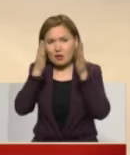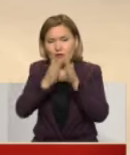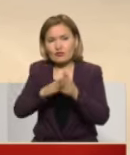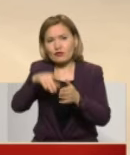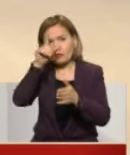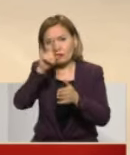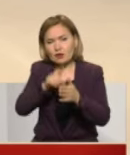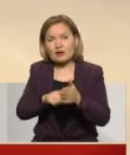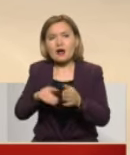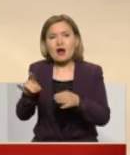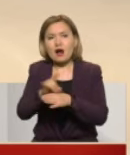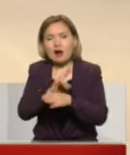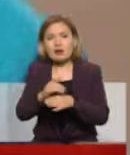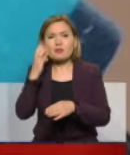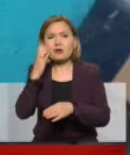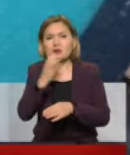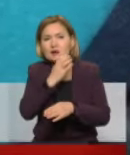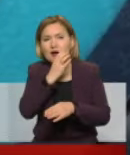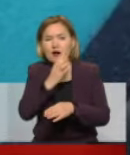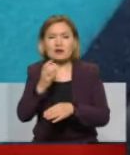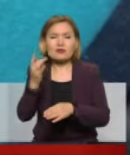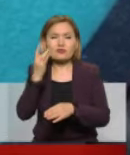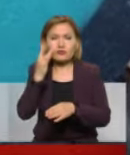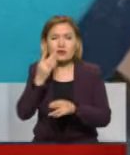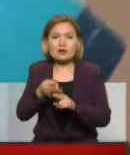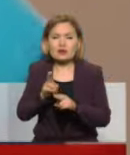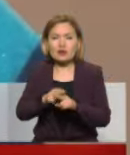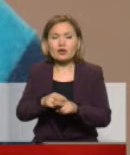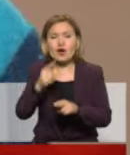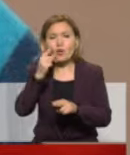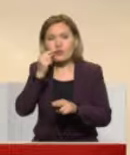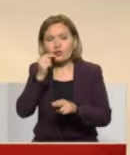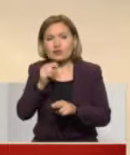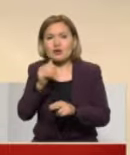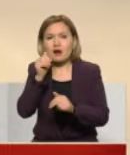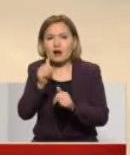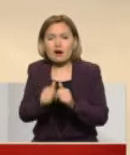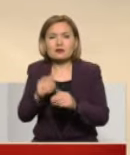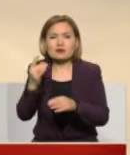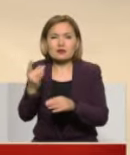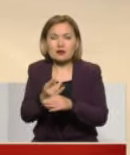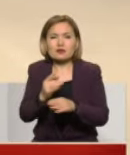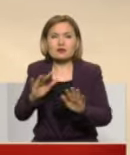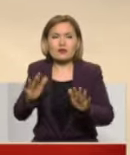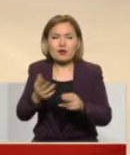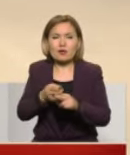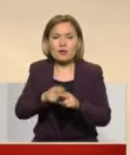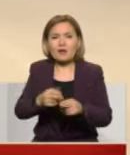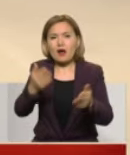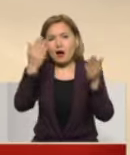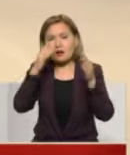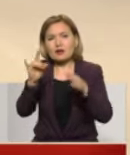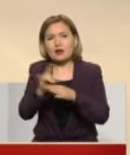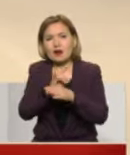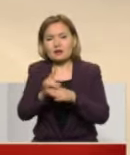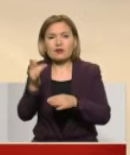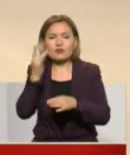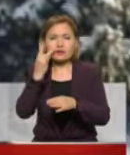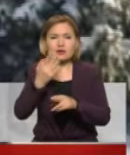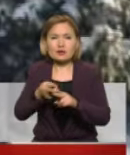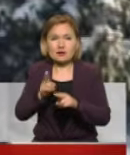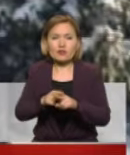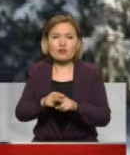кіріп сақал қоятын азаматтар күннен күнге көбейіп жатыр. Адамды емес, алланы алдау деп